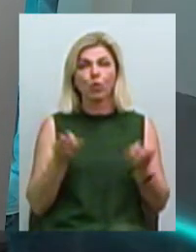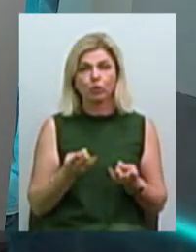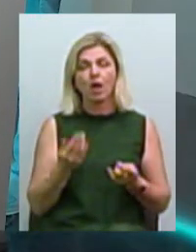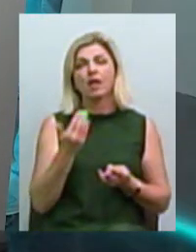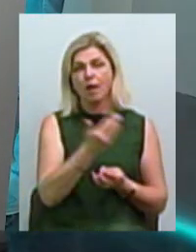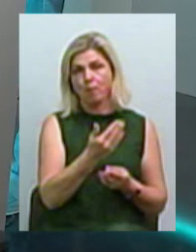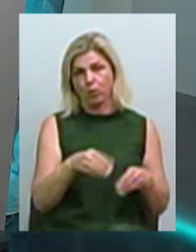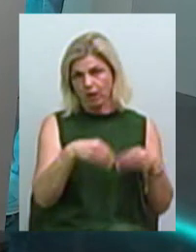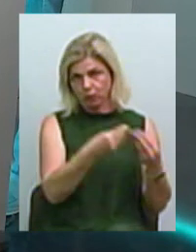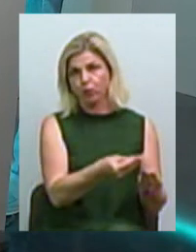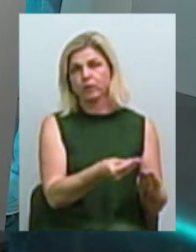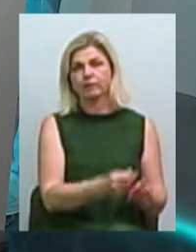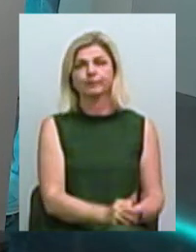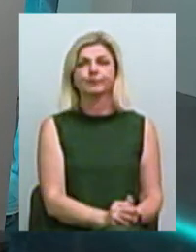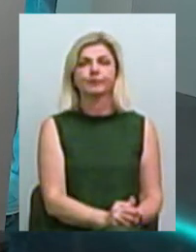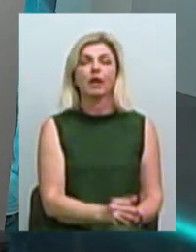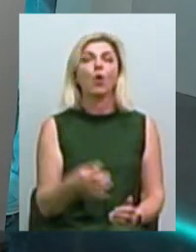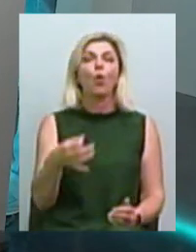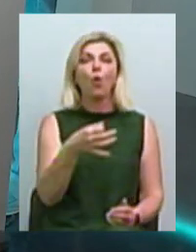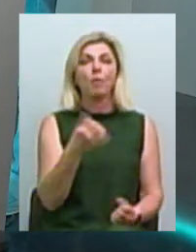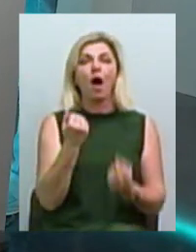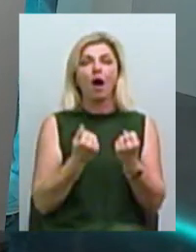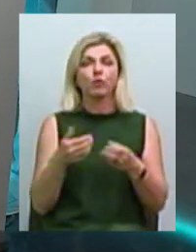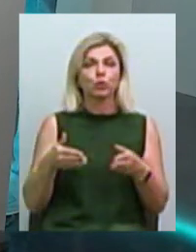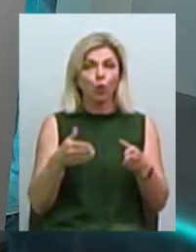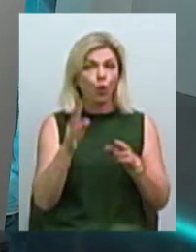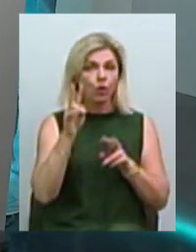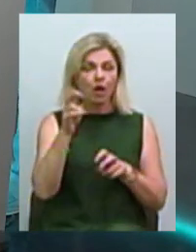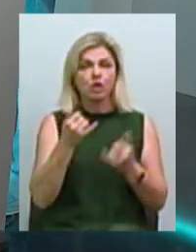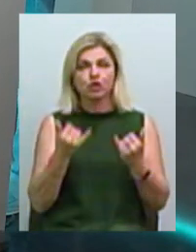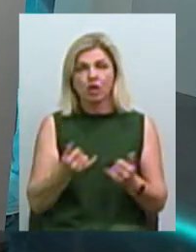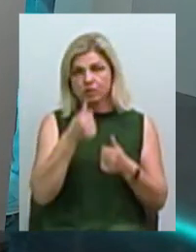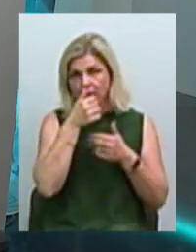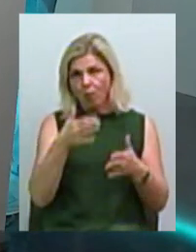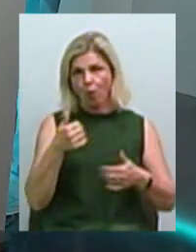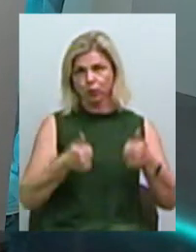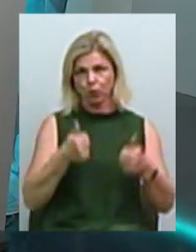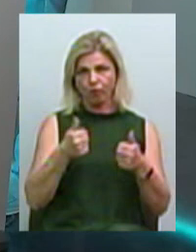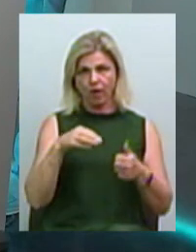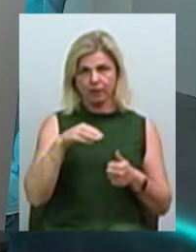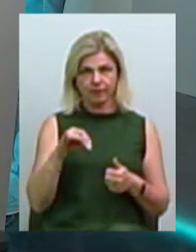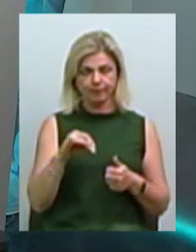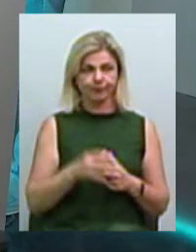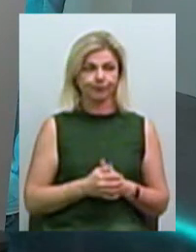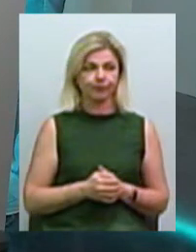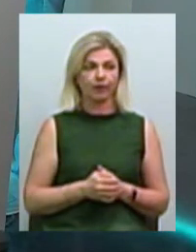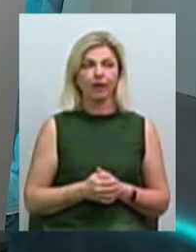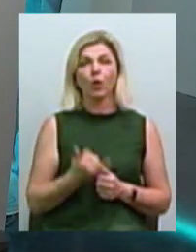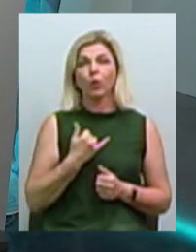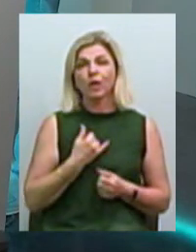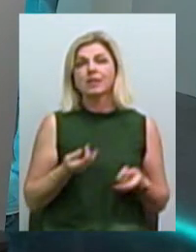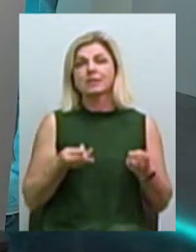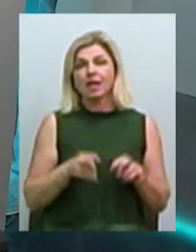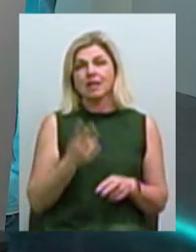дадуть. А облавтодор, на жаль, не може на сьогоднішній день конкурувати. У нас залишається 2 хвилини. Я попрошу